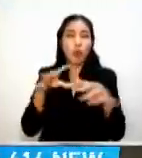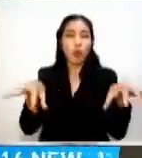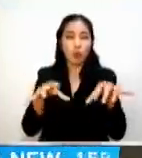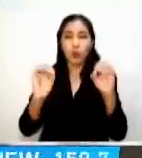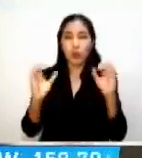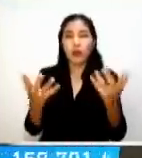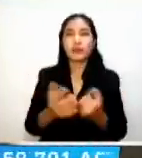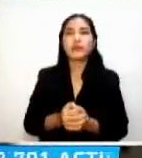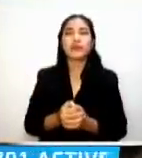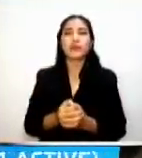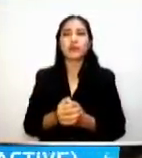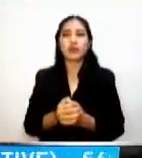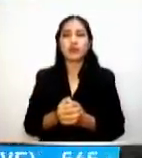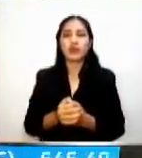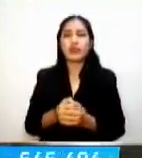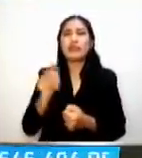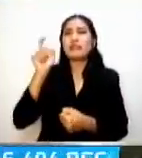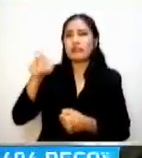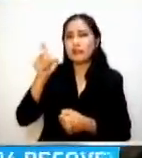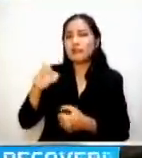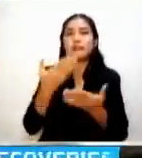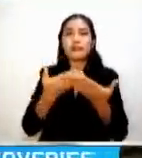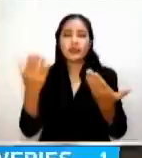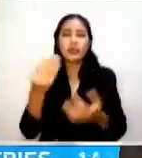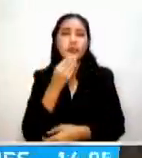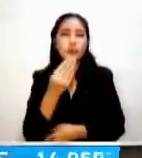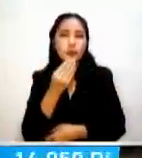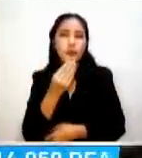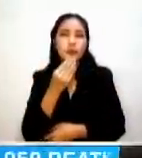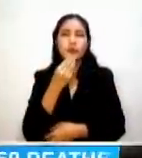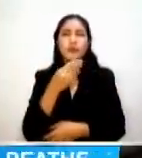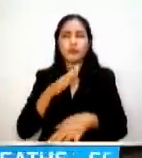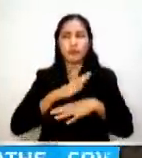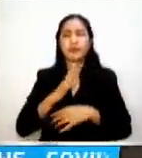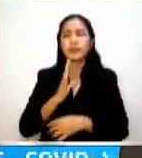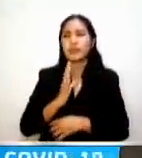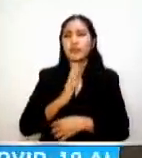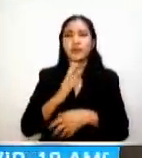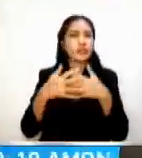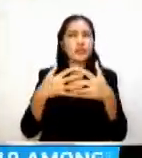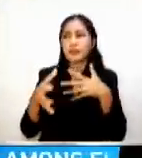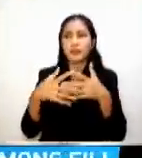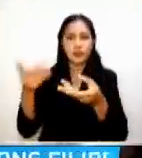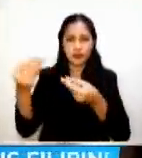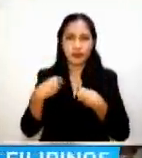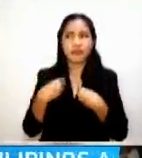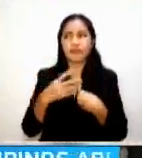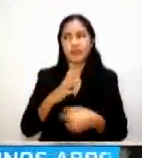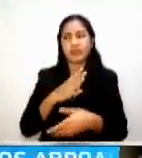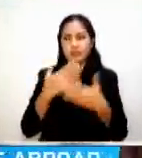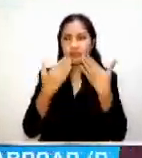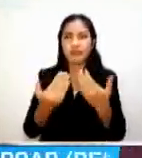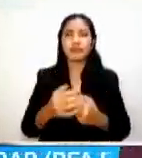bigas, ulam. Ay, masaya na rin kami, sir. Kung magkano ang ibibigay, di salamat. Laking tuwa